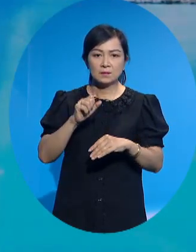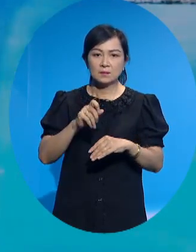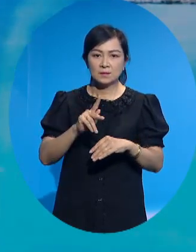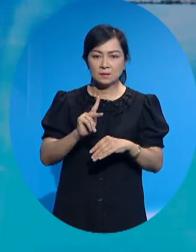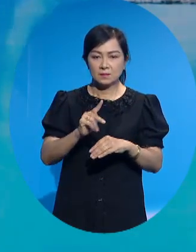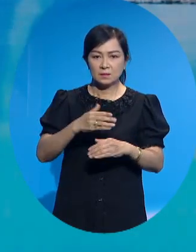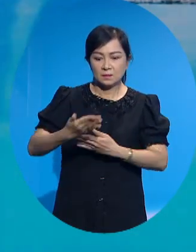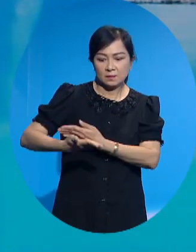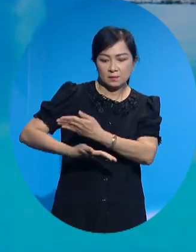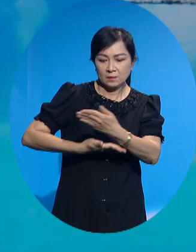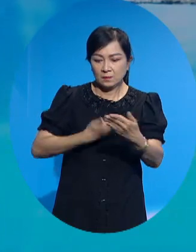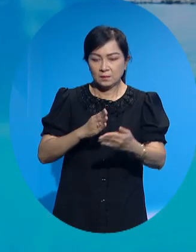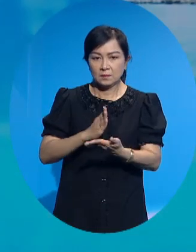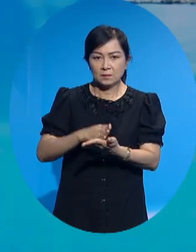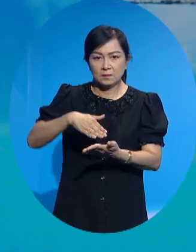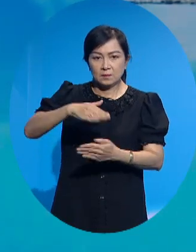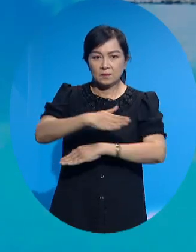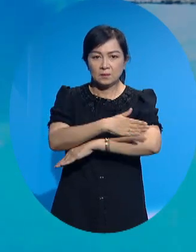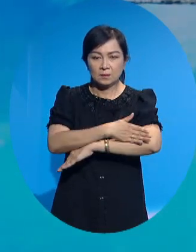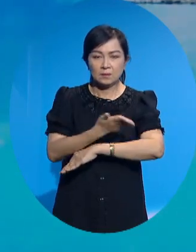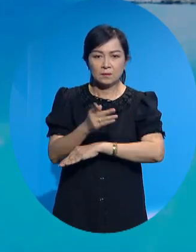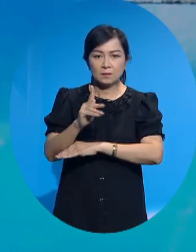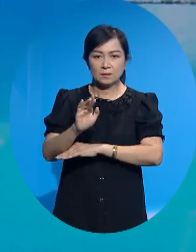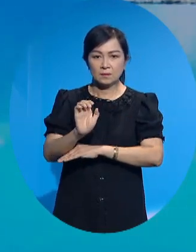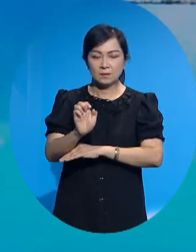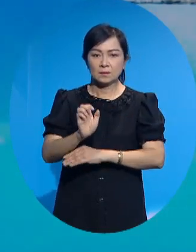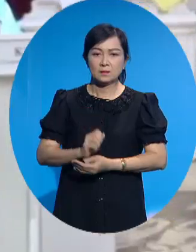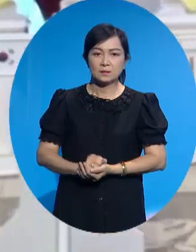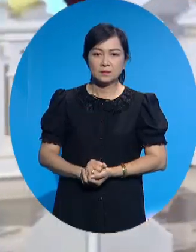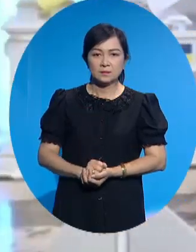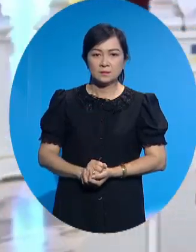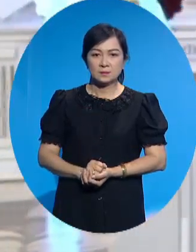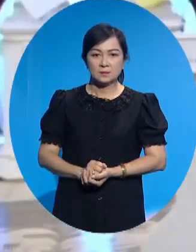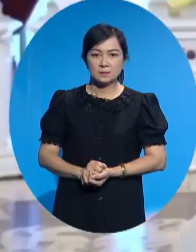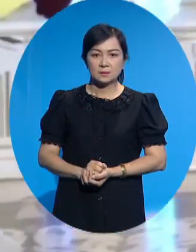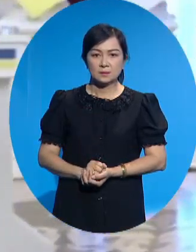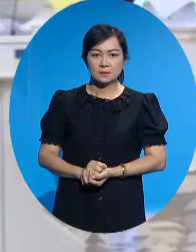Zelensky để thảo luận về các biện pháp tăng cường hỗ trợ cho Kiev.